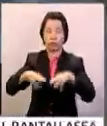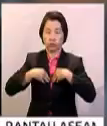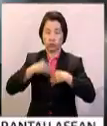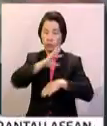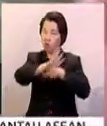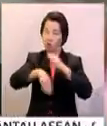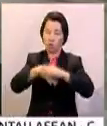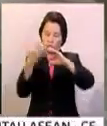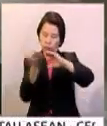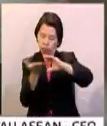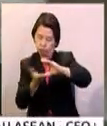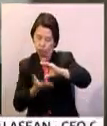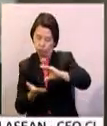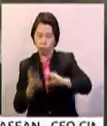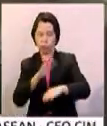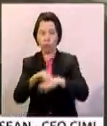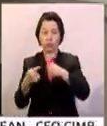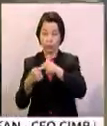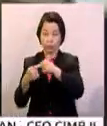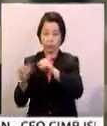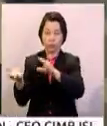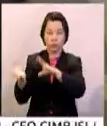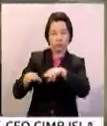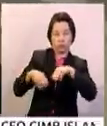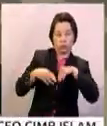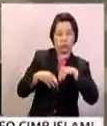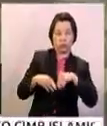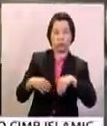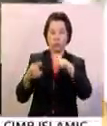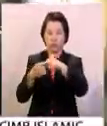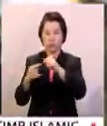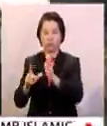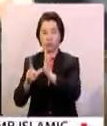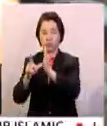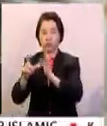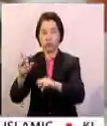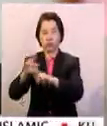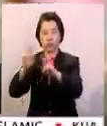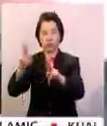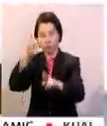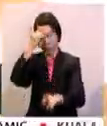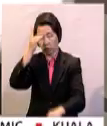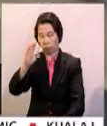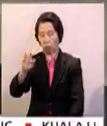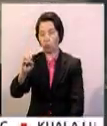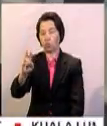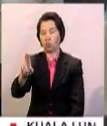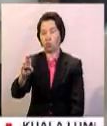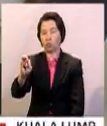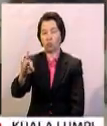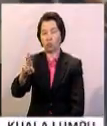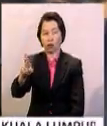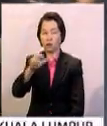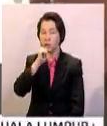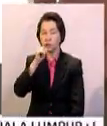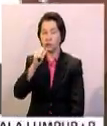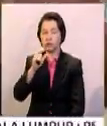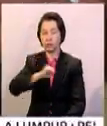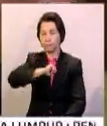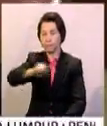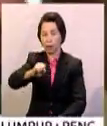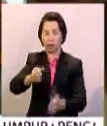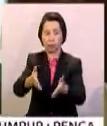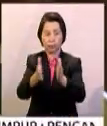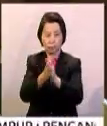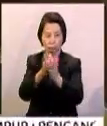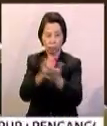kesemua dokumen dari pihak pendakwaan. Pihak pendakwaan diwakili Timbalan Pendakwa Raya Datuk Umar Saifuddin Jaafar tidak membantah